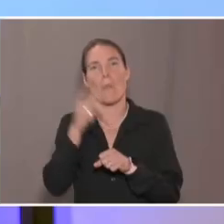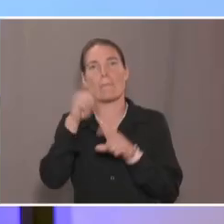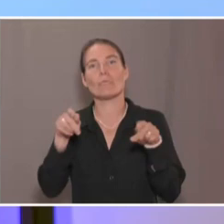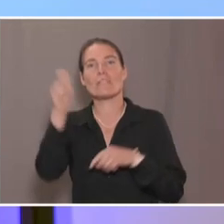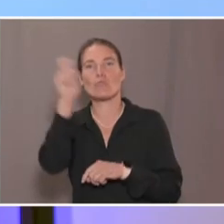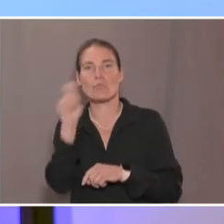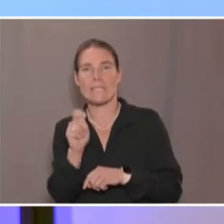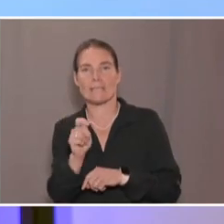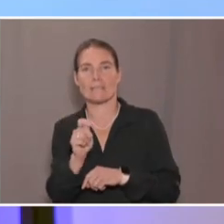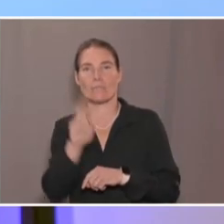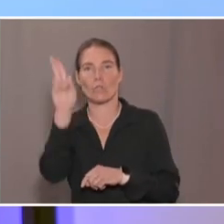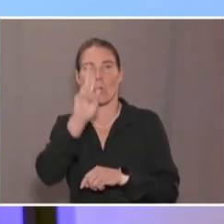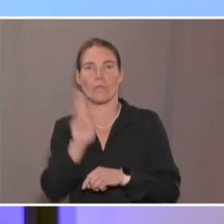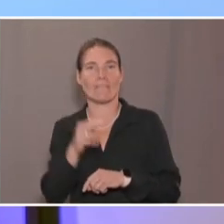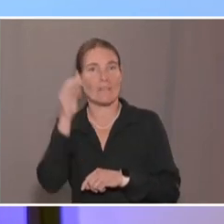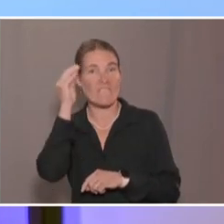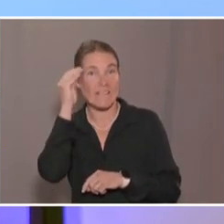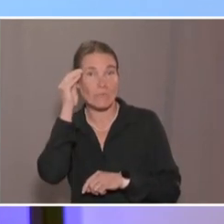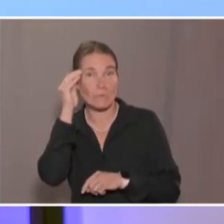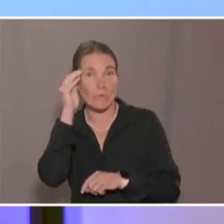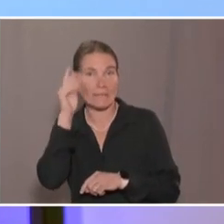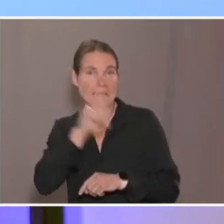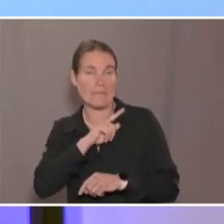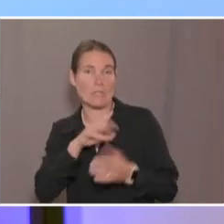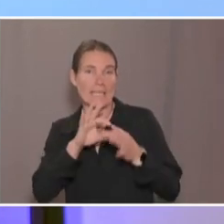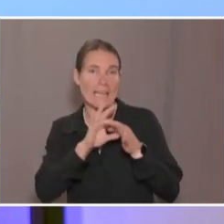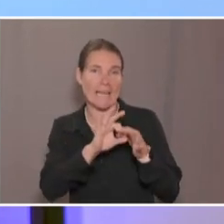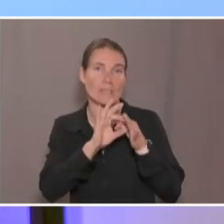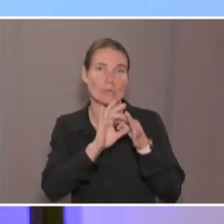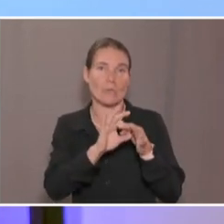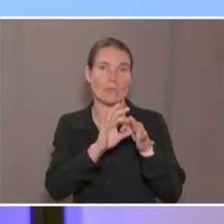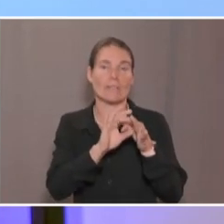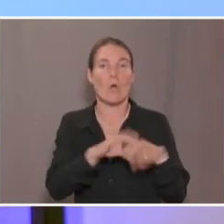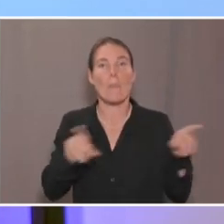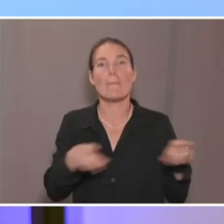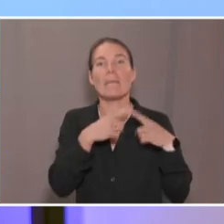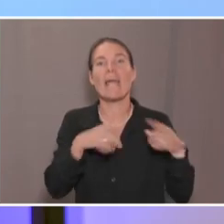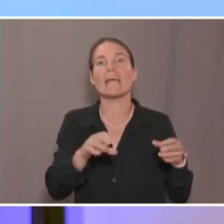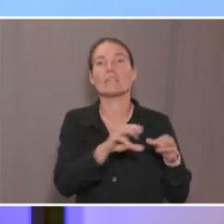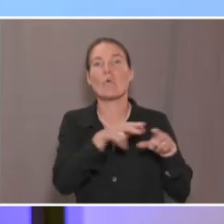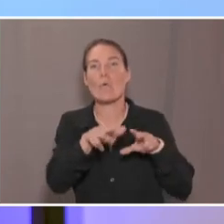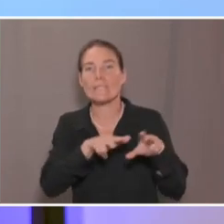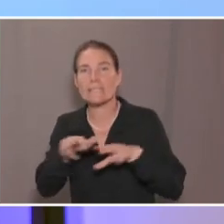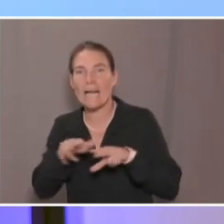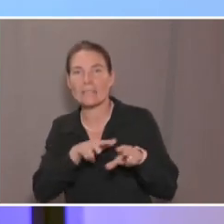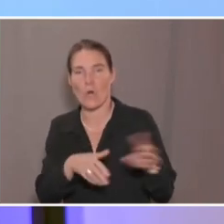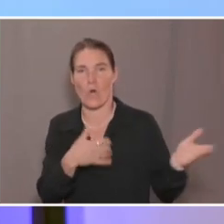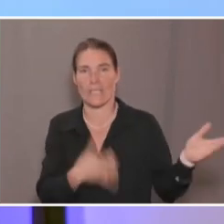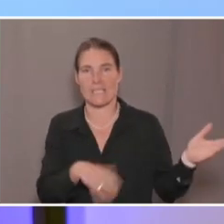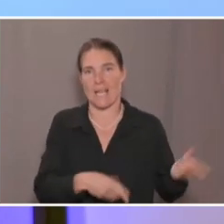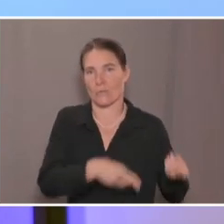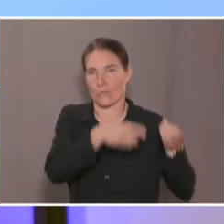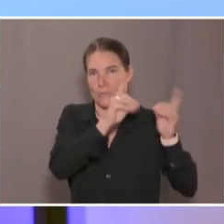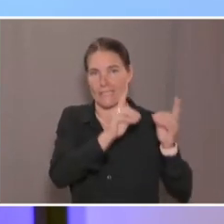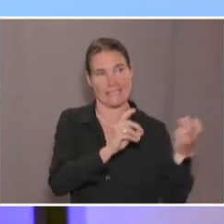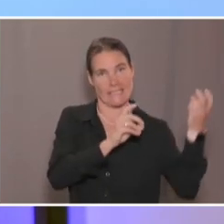Musikstudierenden der Europa-Universität Flensburg unter der Leitung von unserem Bandkoordinator und Gitarrendozenten Jan Tenrich, der dort auch sitzt und